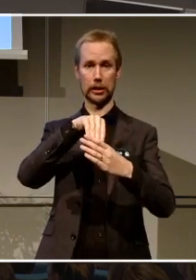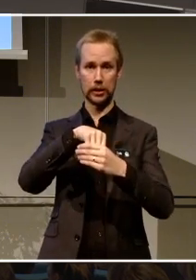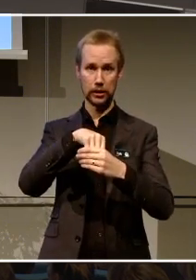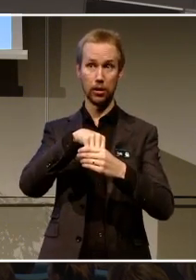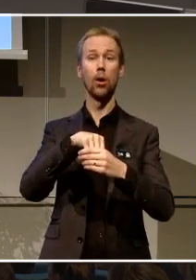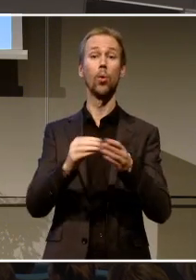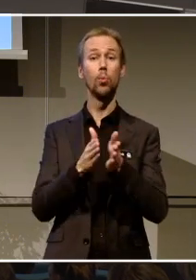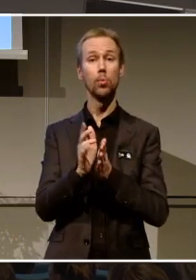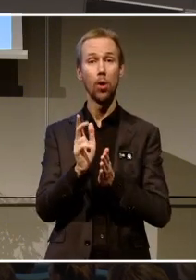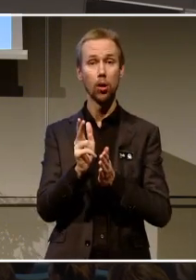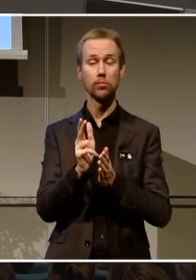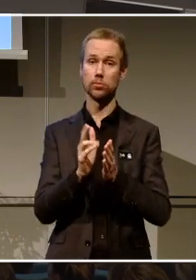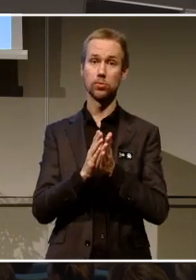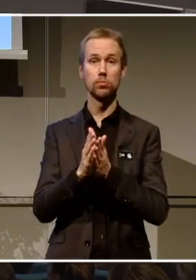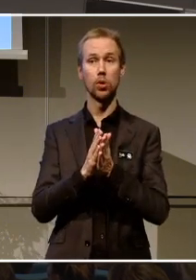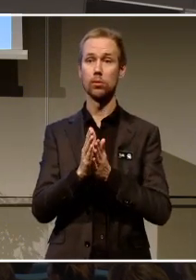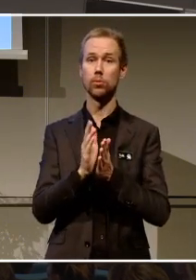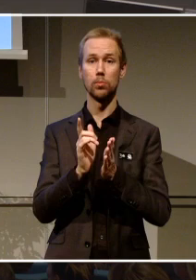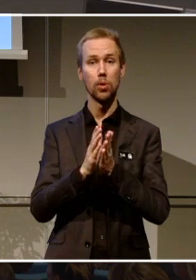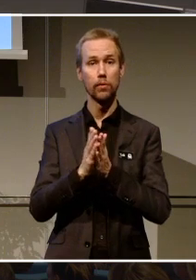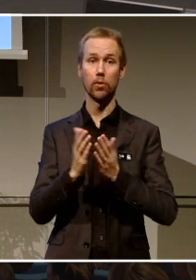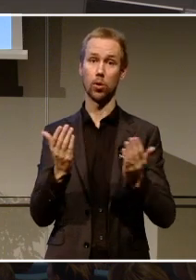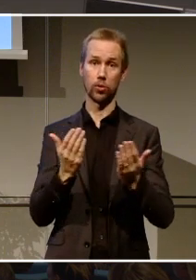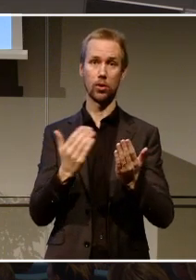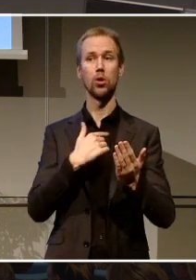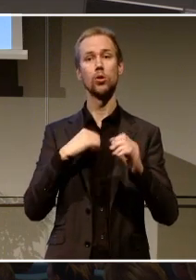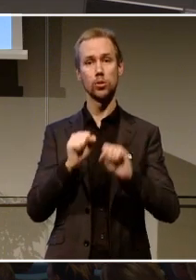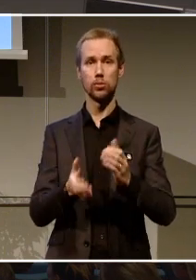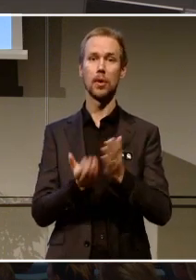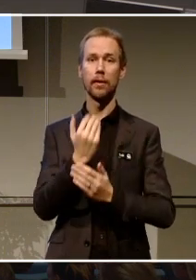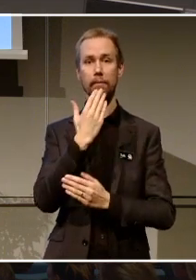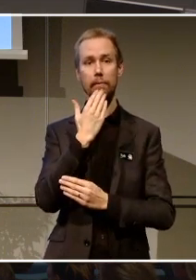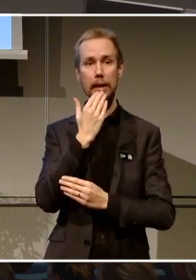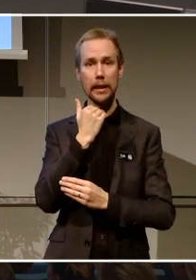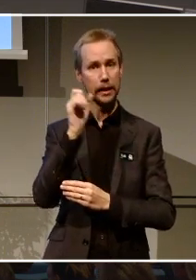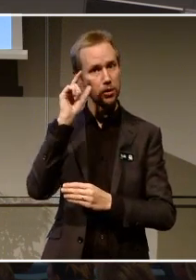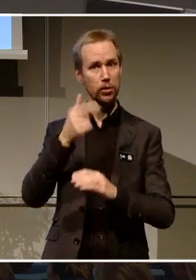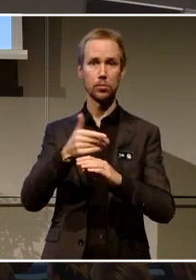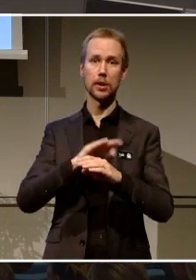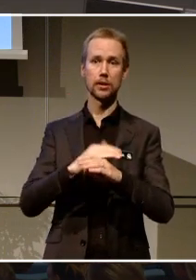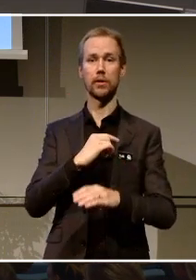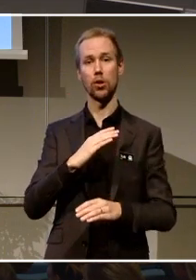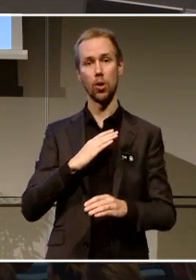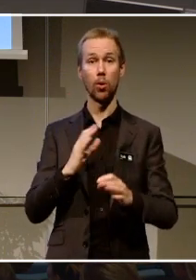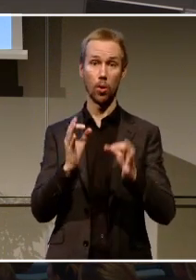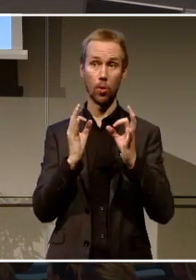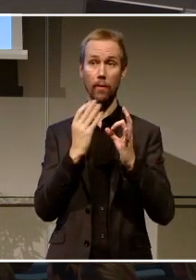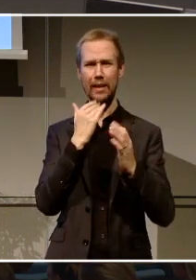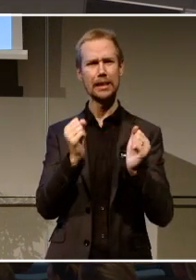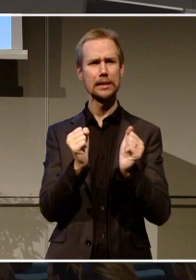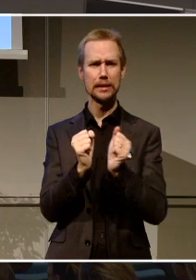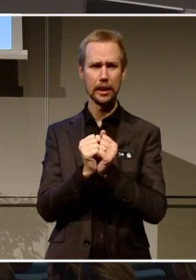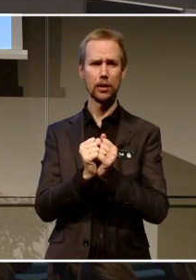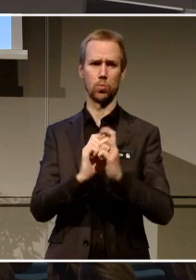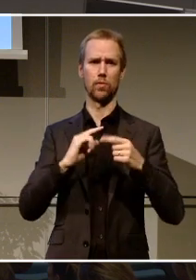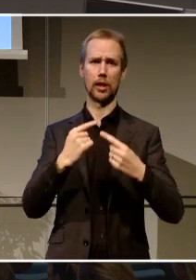ska försöka tala en del om vilka digitala kompetenser behöver vi för det här. Och på vilka sätt ska vi kunna utveckla